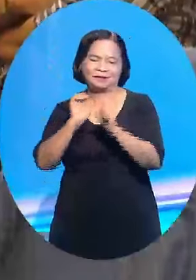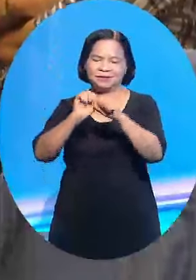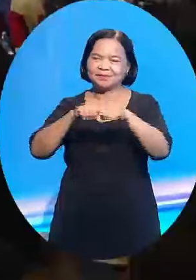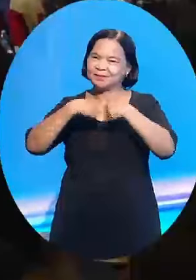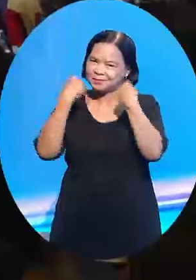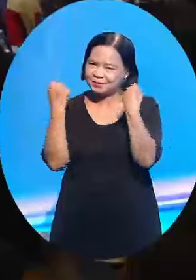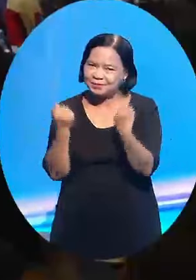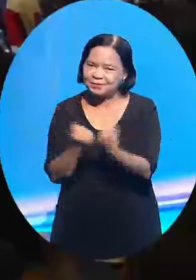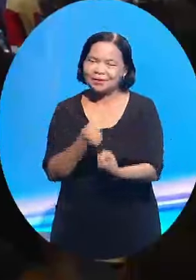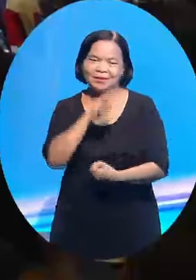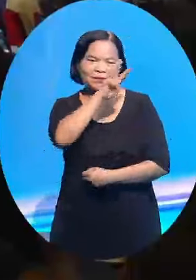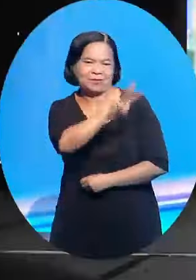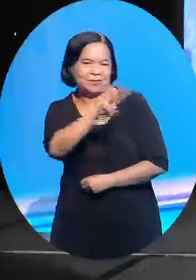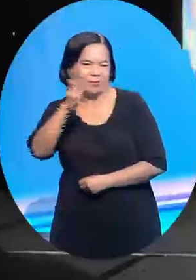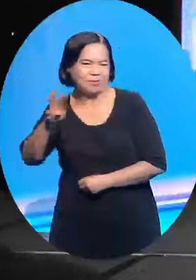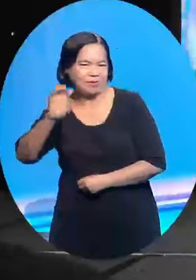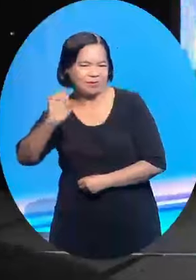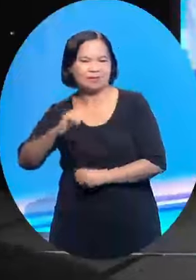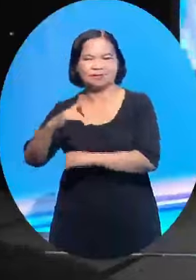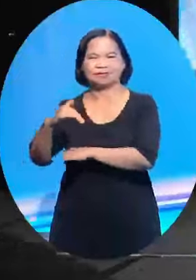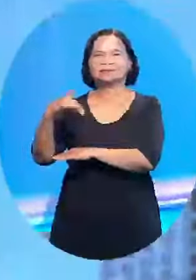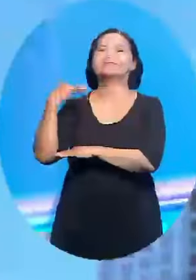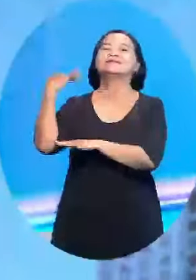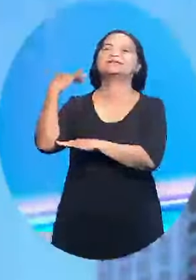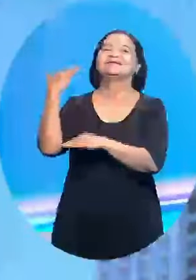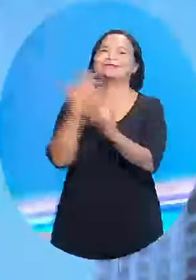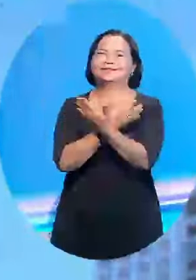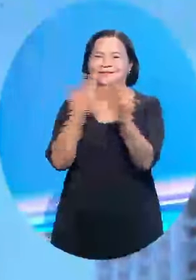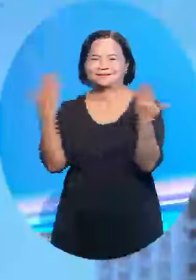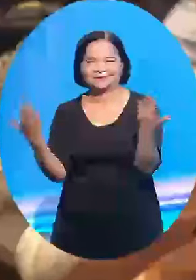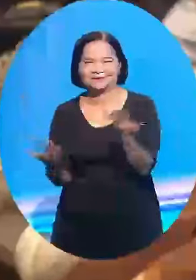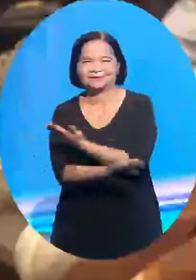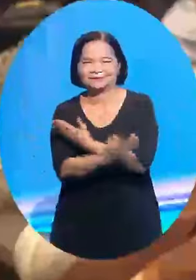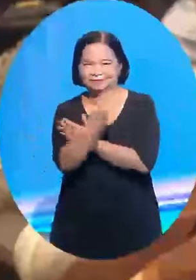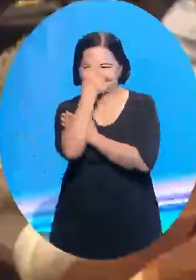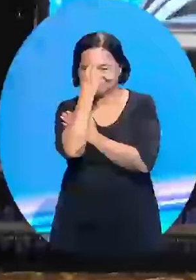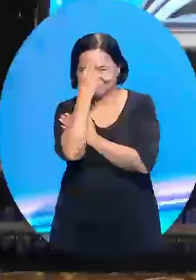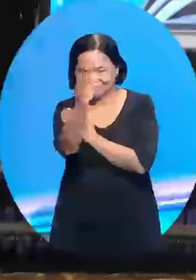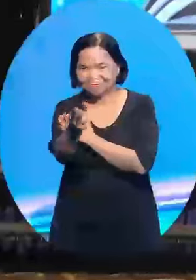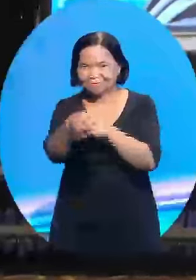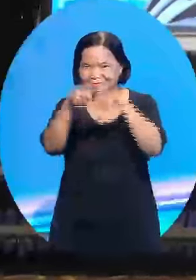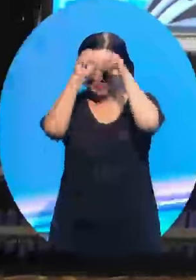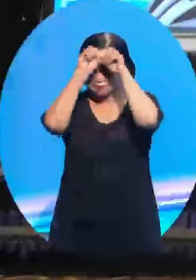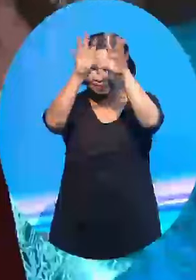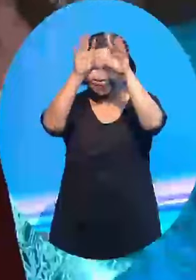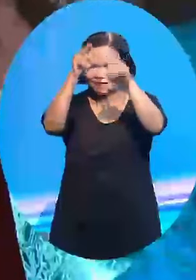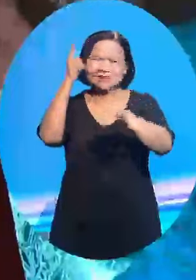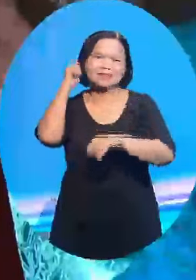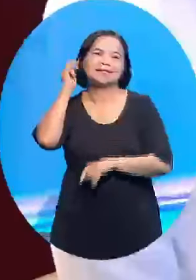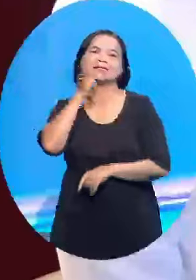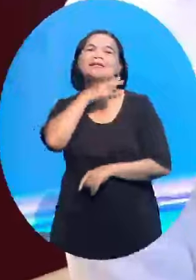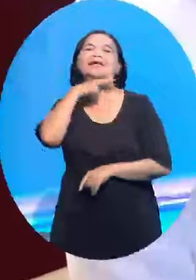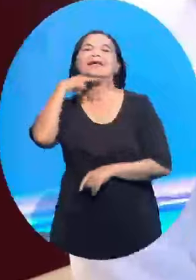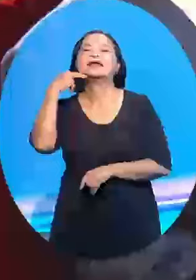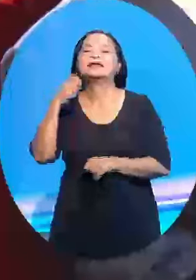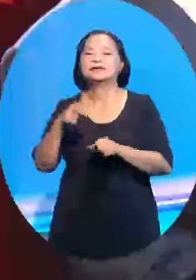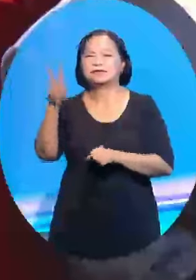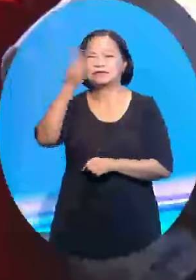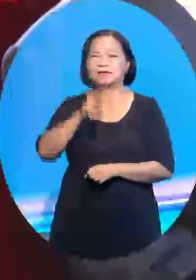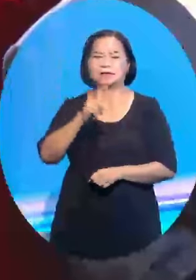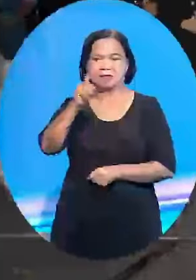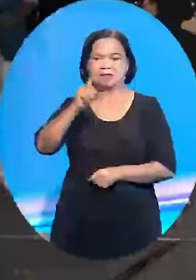trọng. WeWin Education được thành lập với mục tiêu trở thành một trong những thương hiệu uy tín trong lĩnh vực giáo dục và đào tạo tiếng Anh tại Việt Nam. Trải qua 9